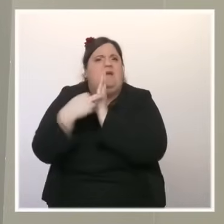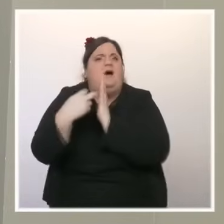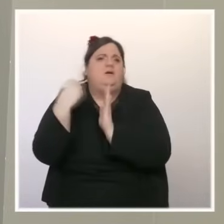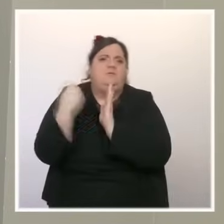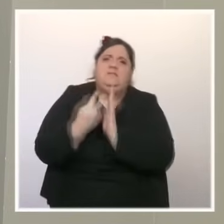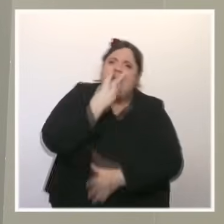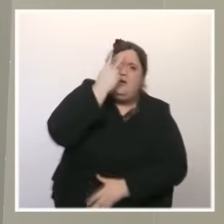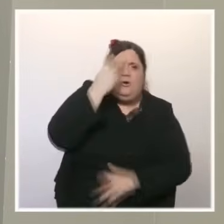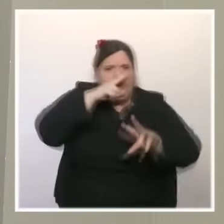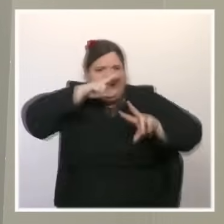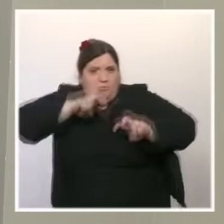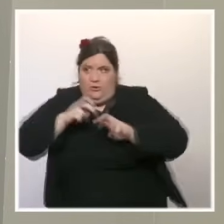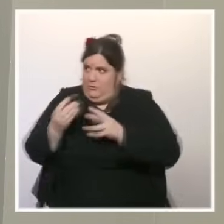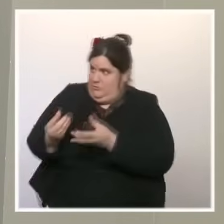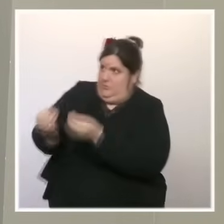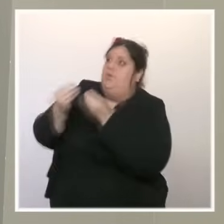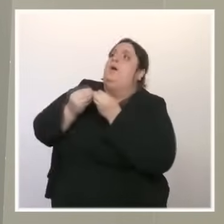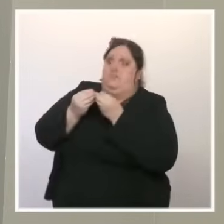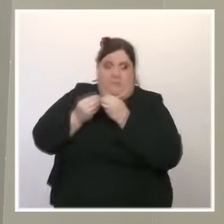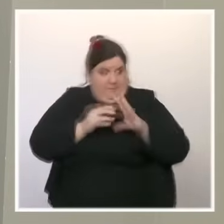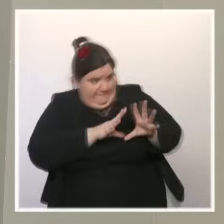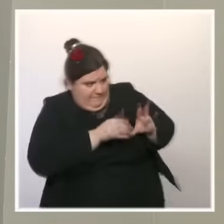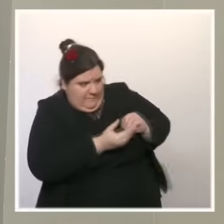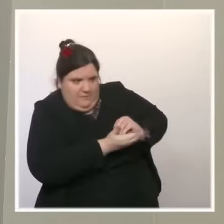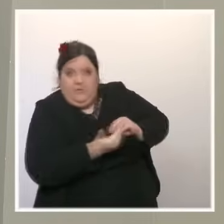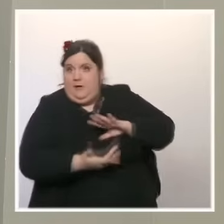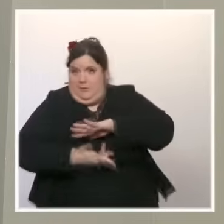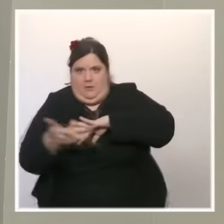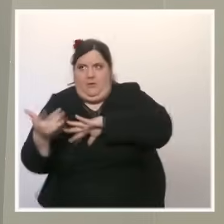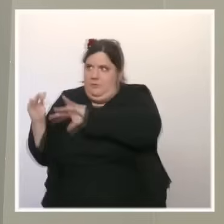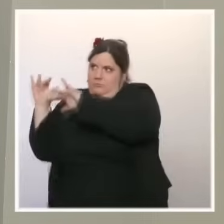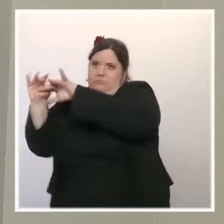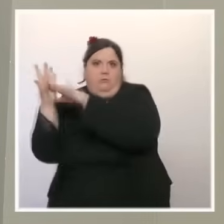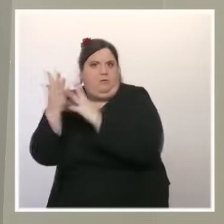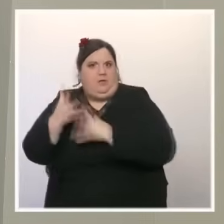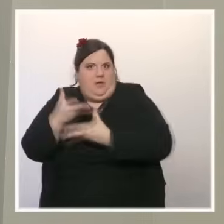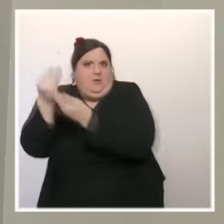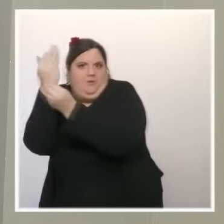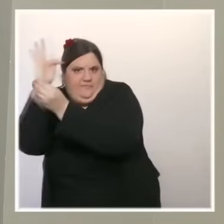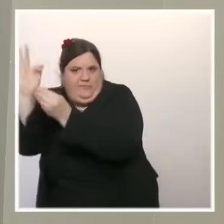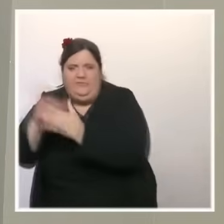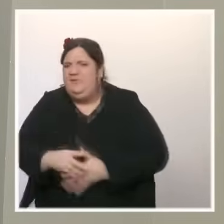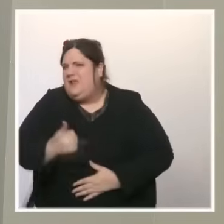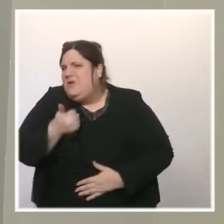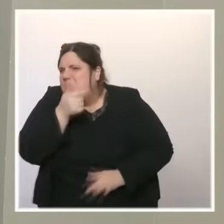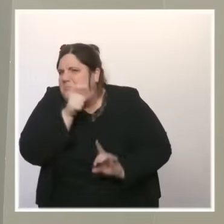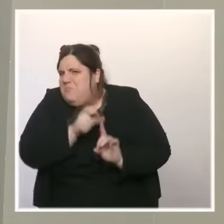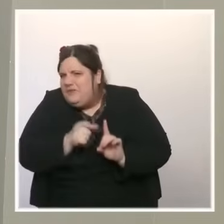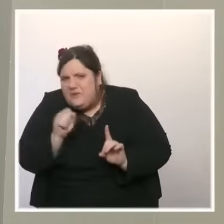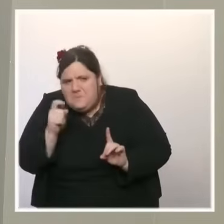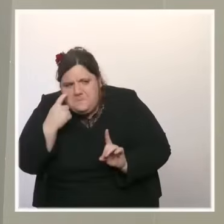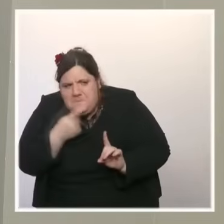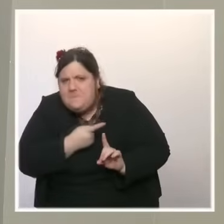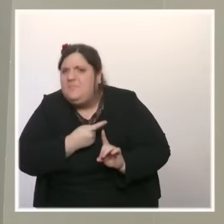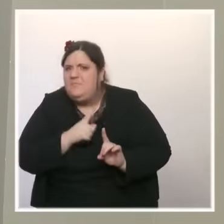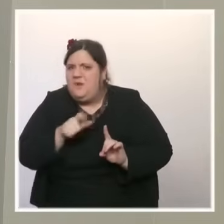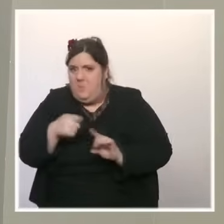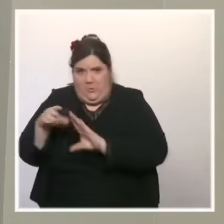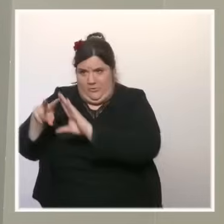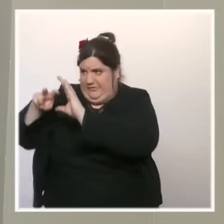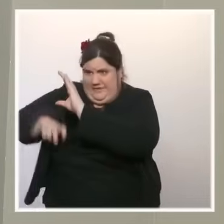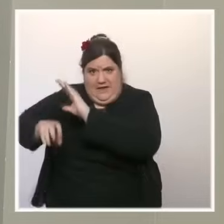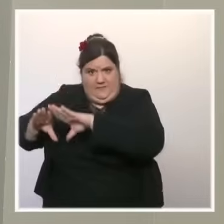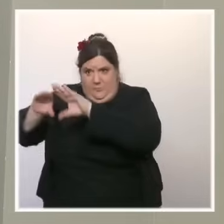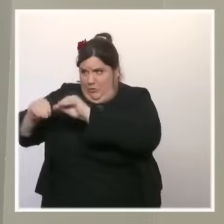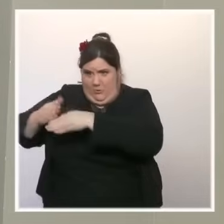famille. J'ai connaissance d'au moins un cas qui est attendu depuis le 1er février au CNRS, son poste latent, et il n'a pas pu sortir de Gaza. Est-ce que vous avez